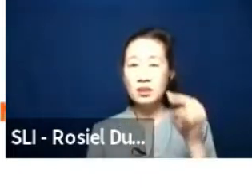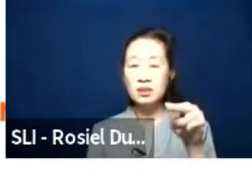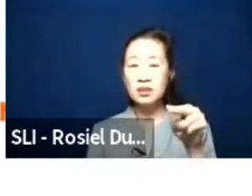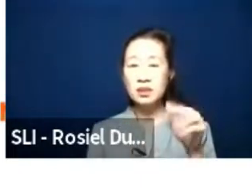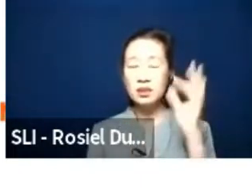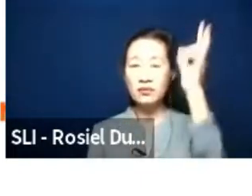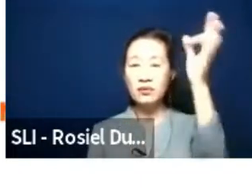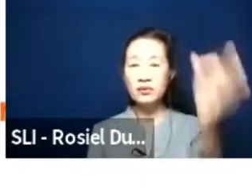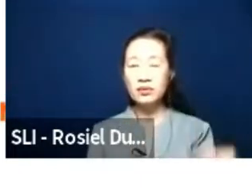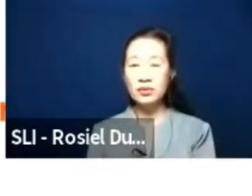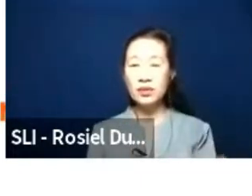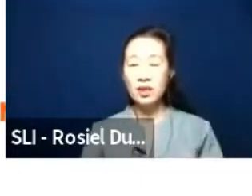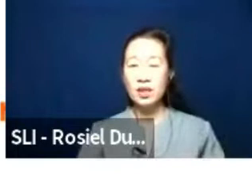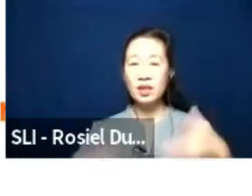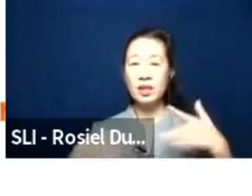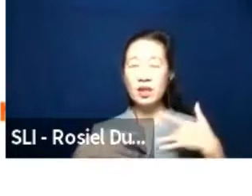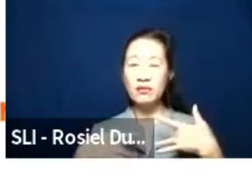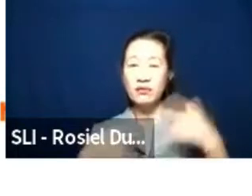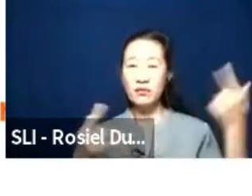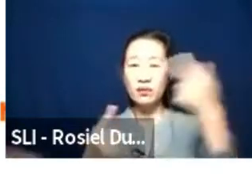future life goals.